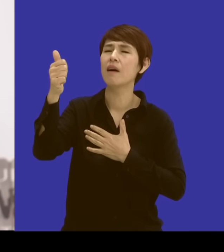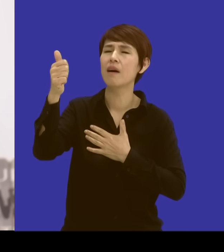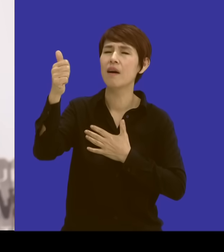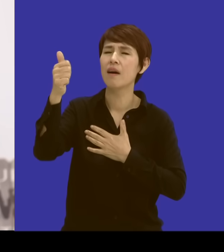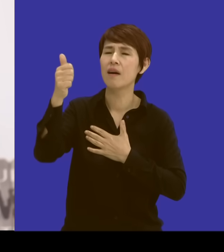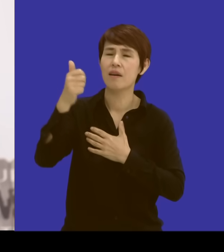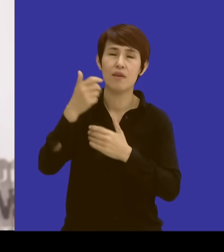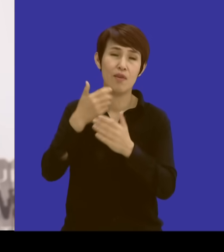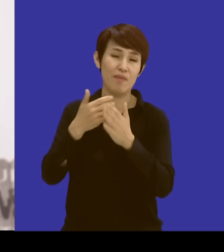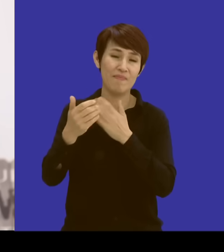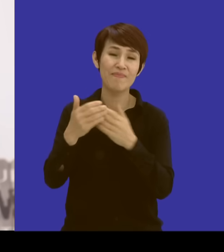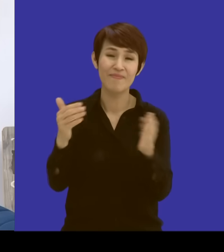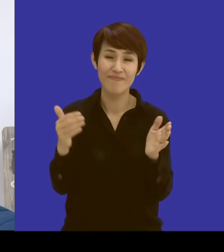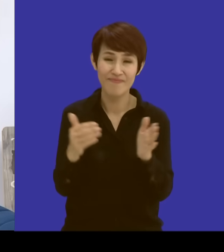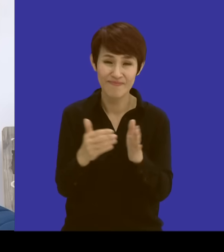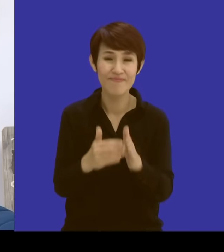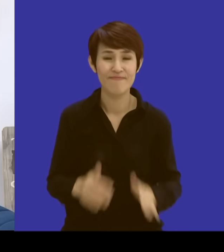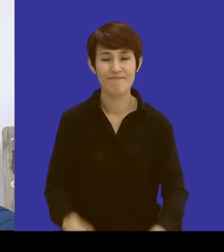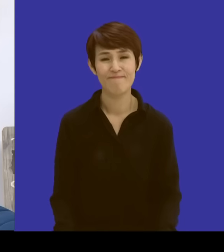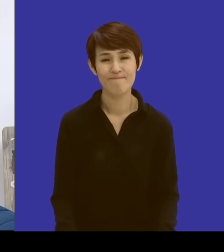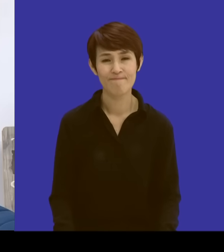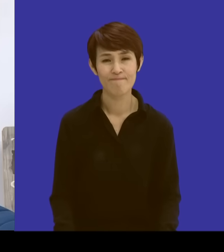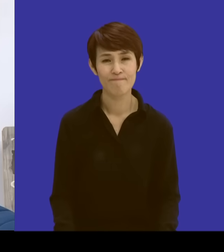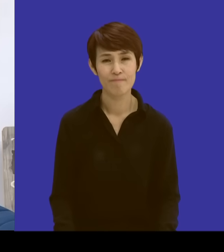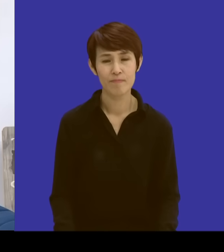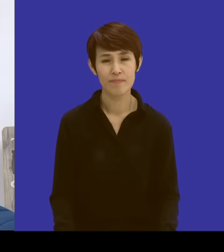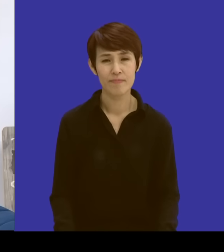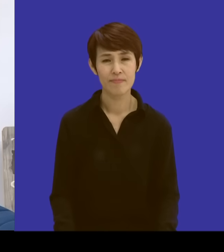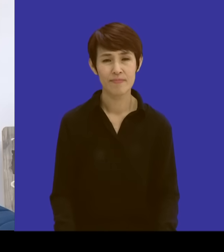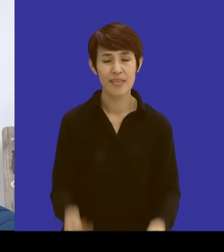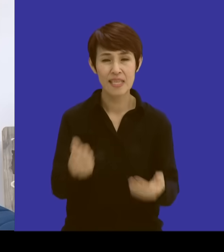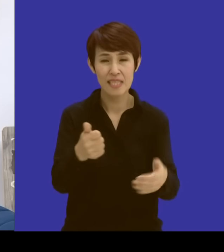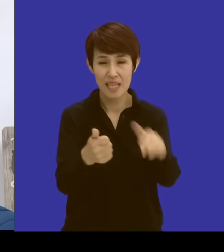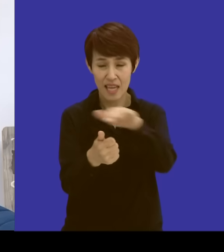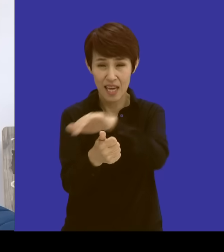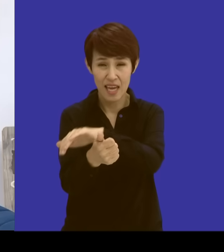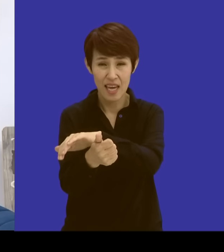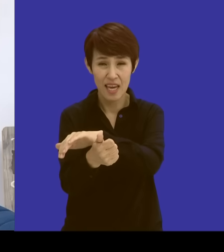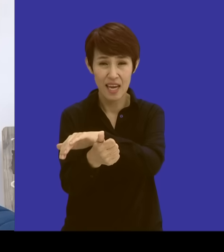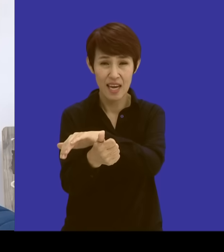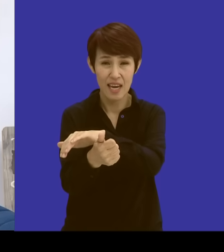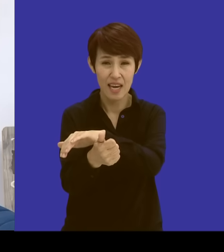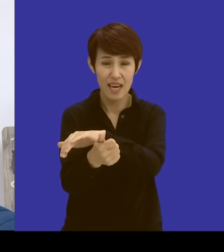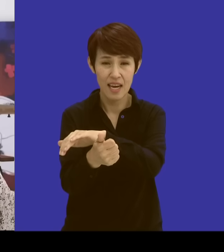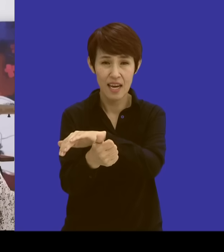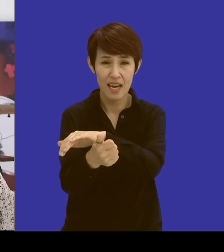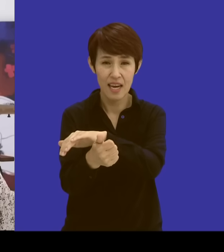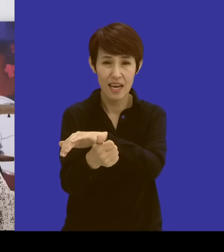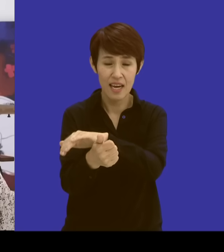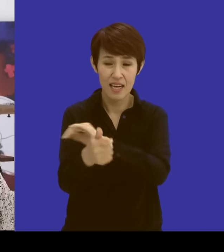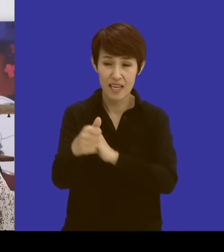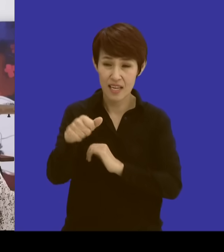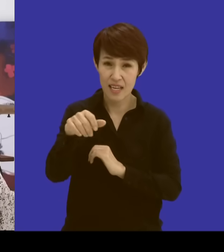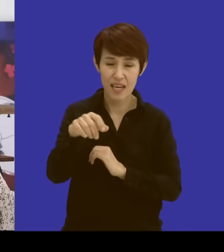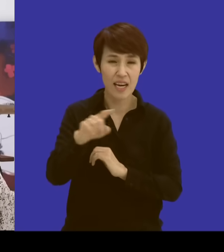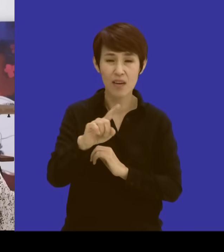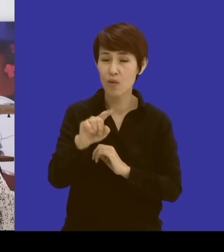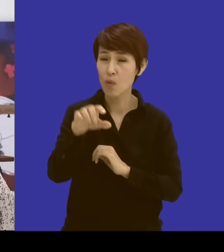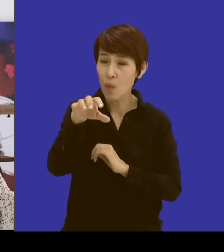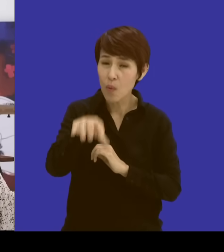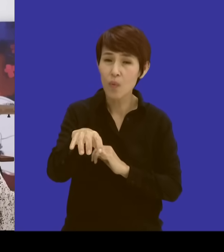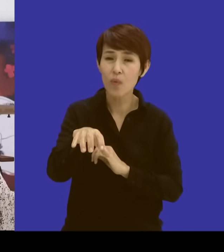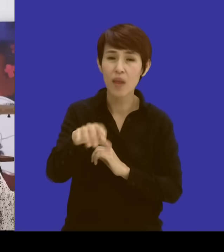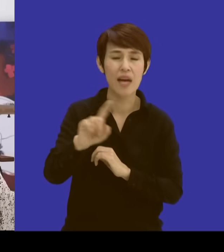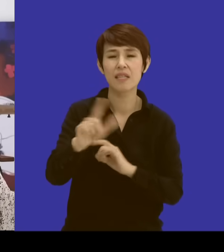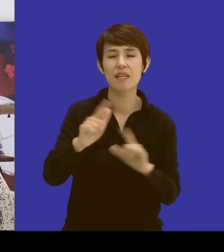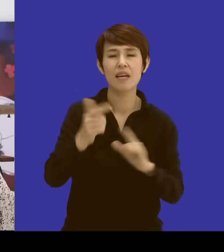그냥 경험적으로 느끼니까 장례식에 그때 그 아이 아까 말씀하신 그 수학여행 네. 그 아이가 다시